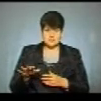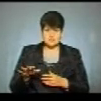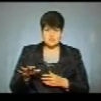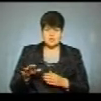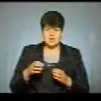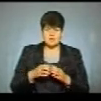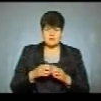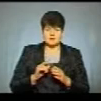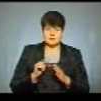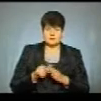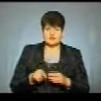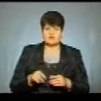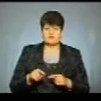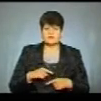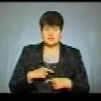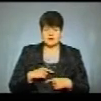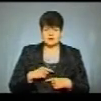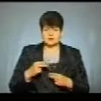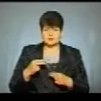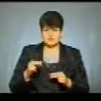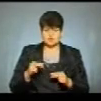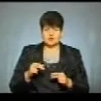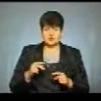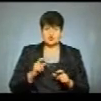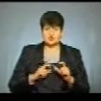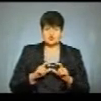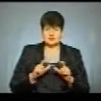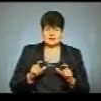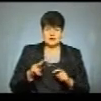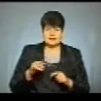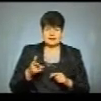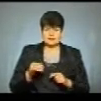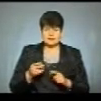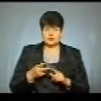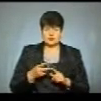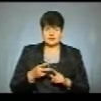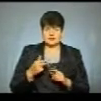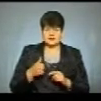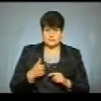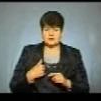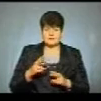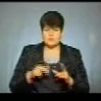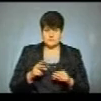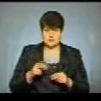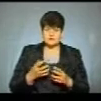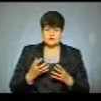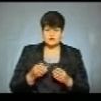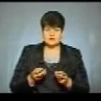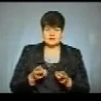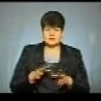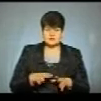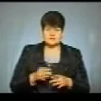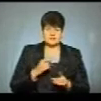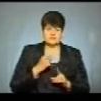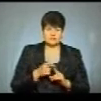команда попадає в фінальну частину чемпіонату студентської ліги на другий рік. Ну, бачите, нам сьогодні повезло, у нас ще гра залишилася, матч відповіді у Кременці